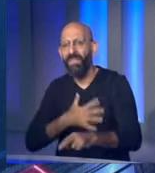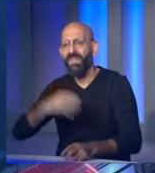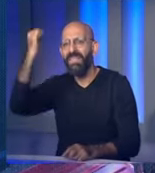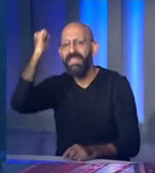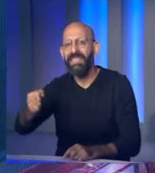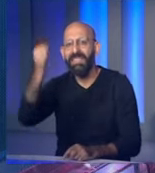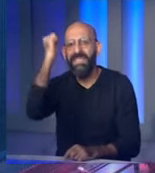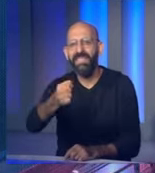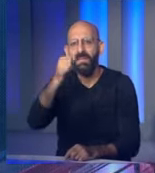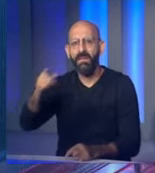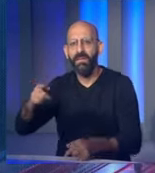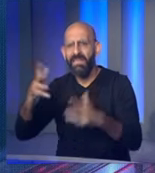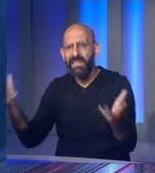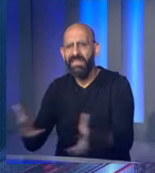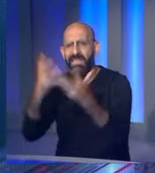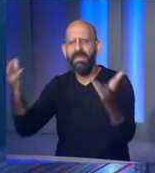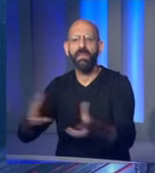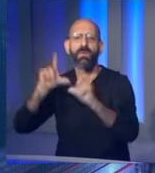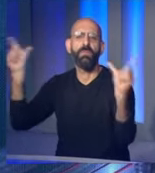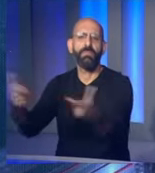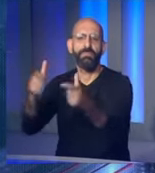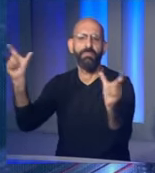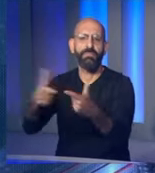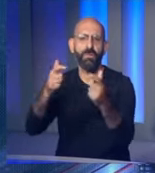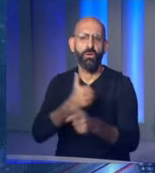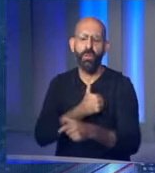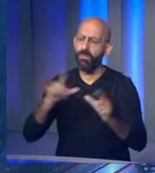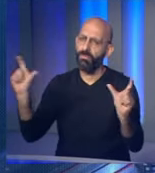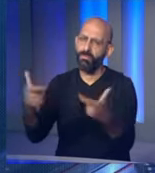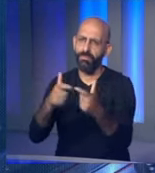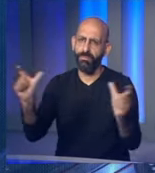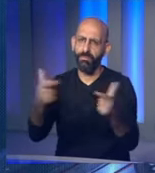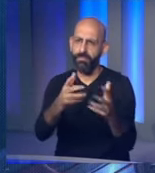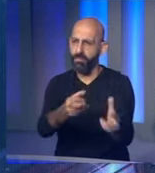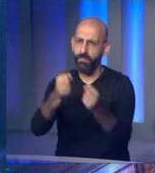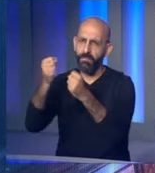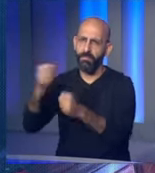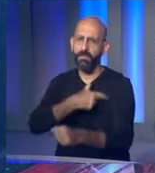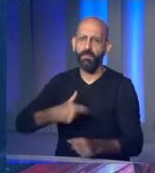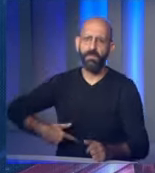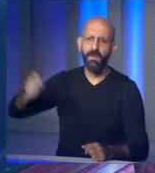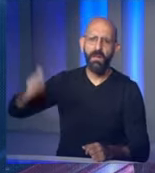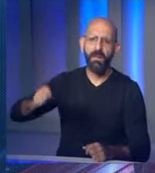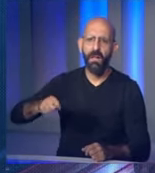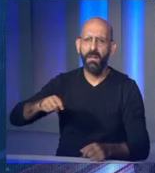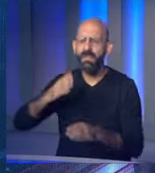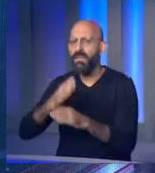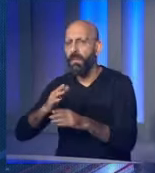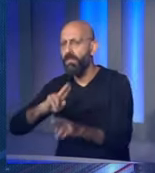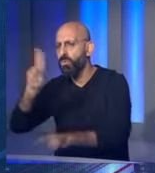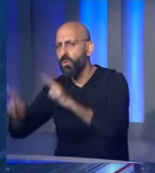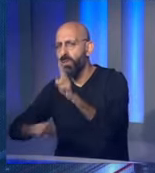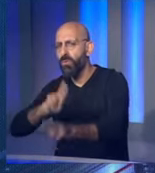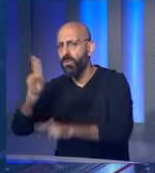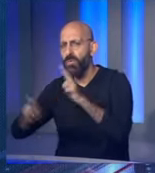التواصل الاجتماعي حول نيه العدو الاسرائيلي قصف احد احياء المدينه ما ادى الى اثاره حاله ذعر بين المواطنين وقد بشر